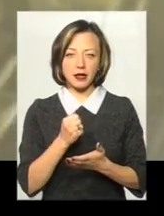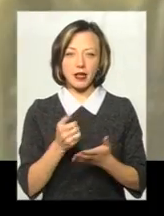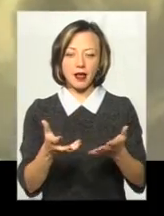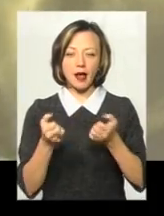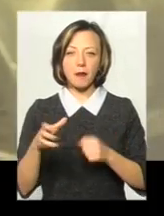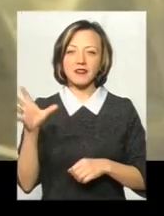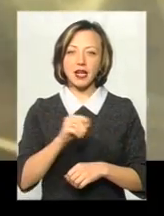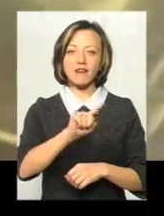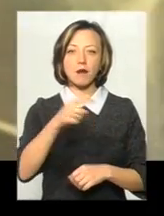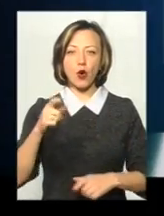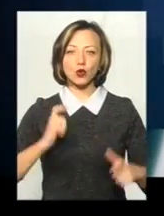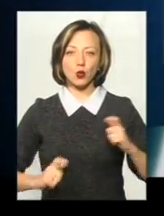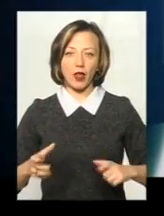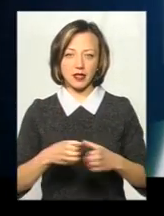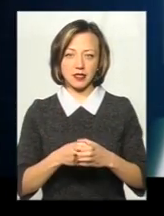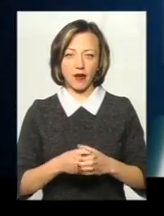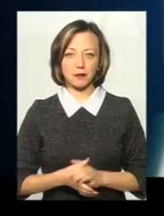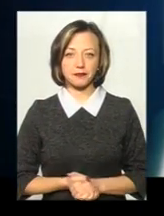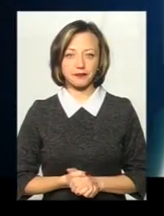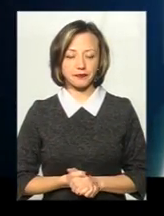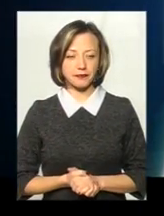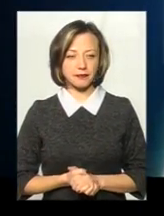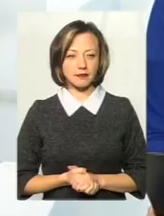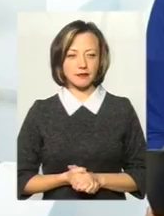всіх вимог студентства.